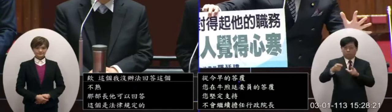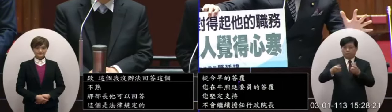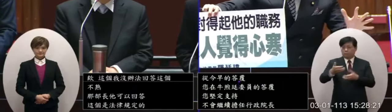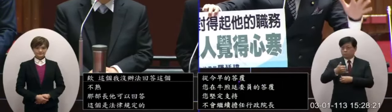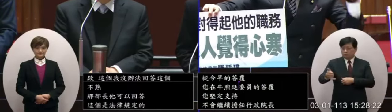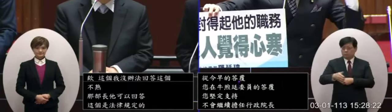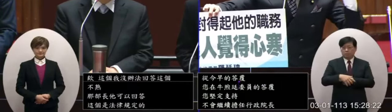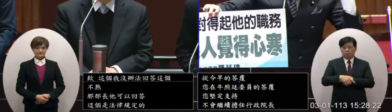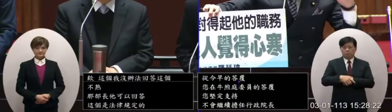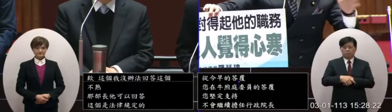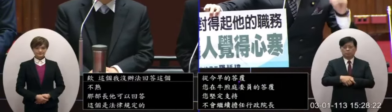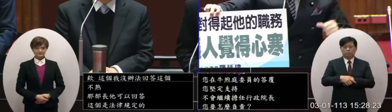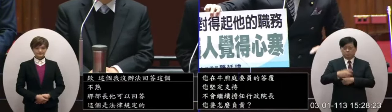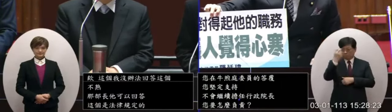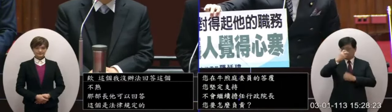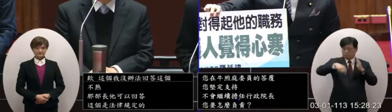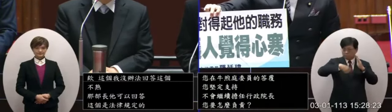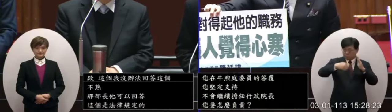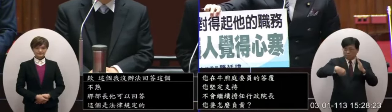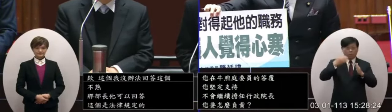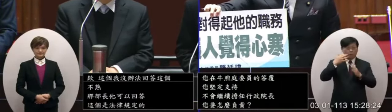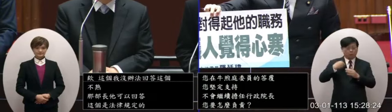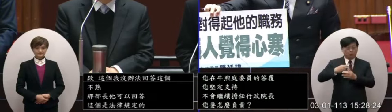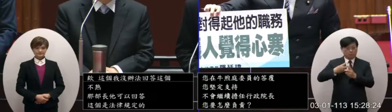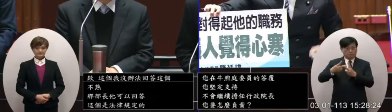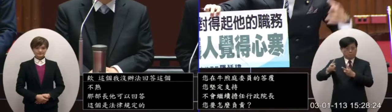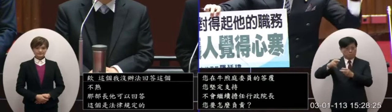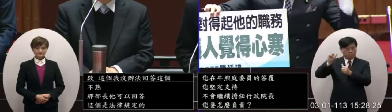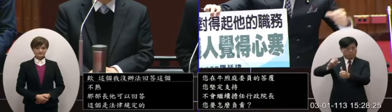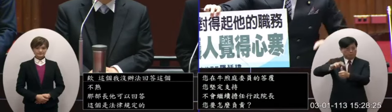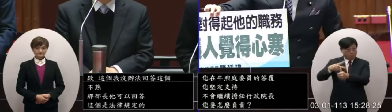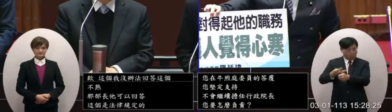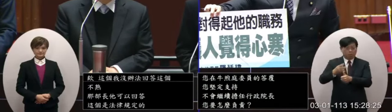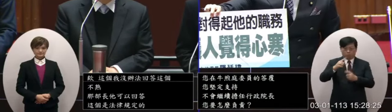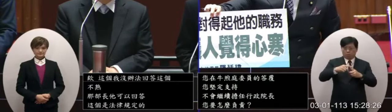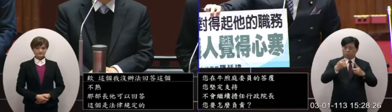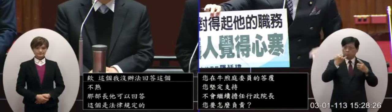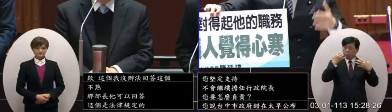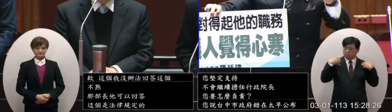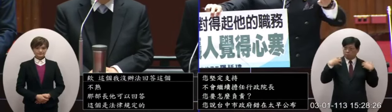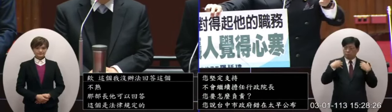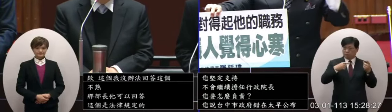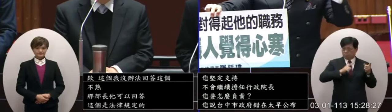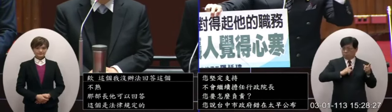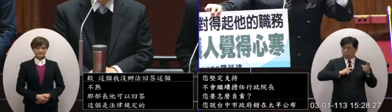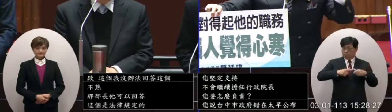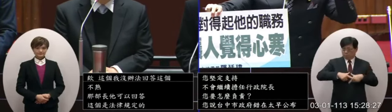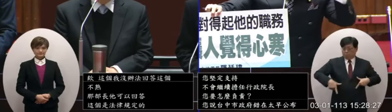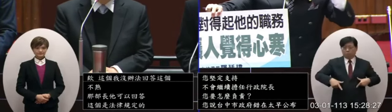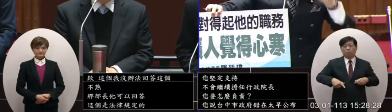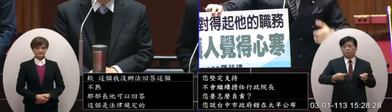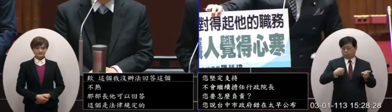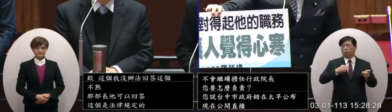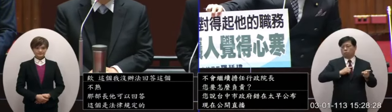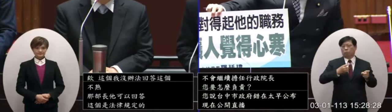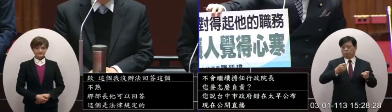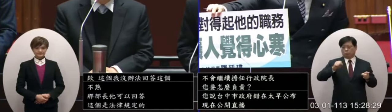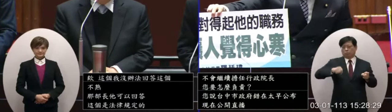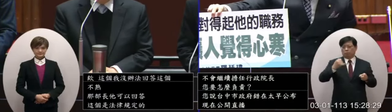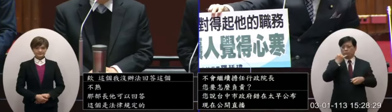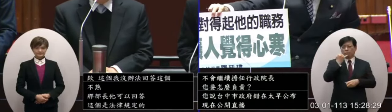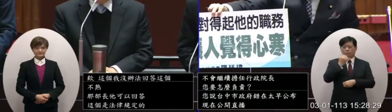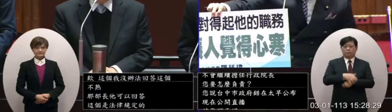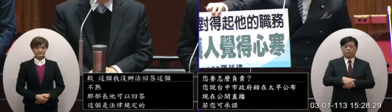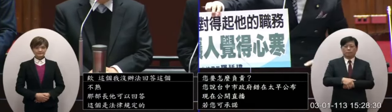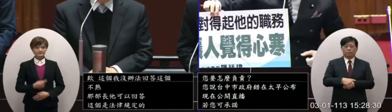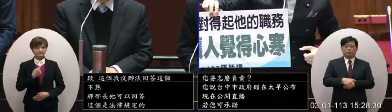人员被监察院纠正的时候，有人可以负责吗？您敢在这边直接说你会负责吗？